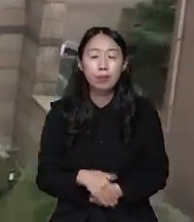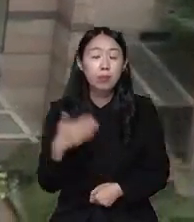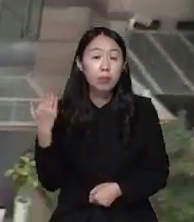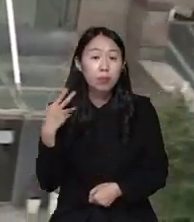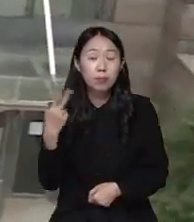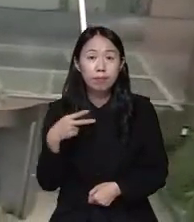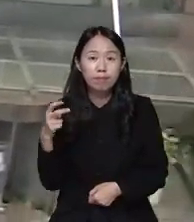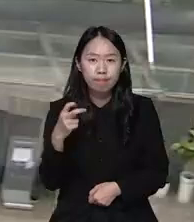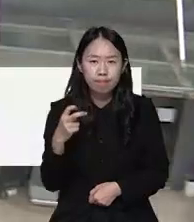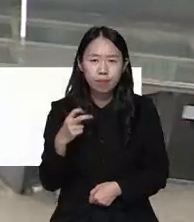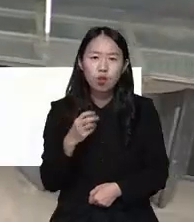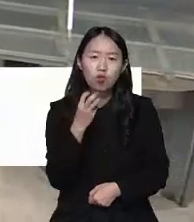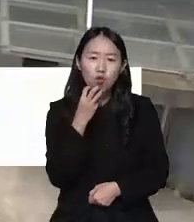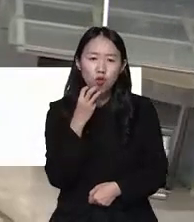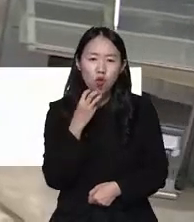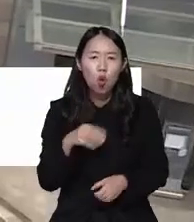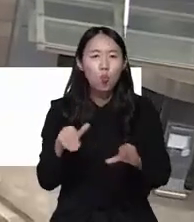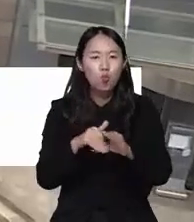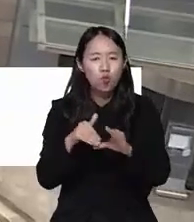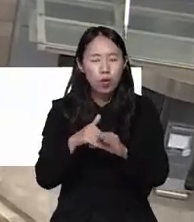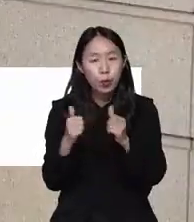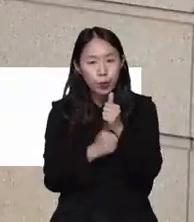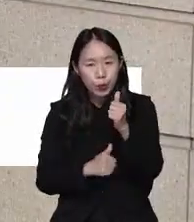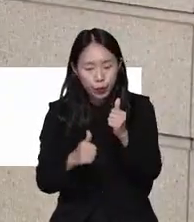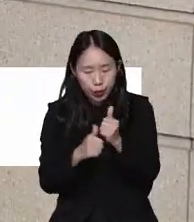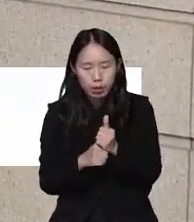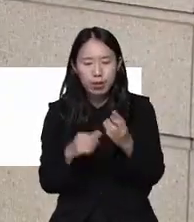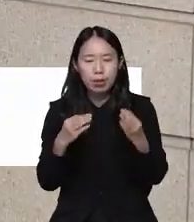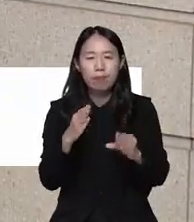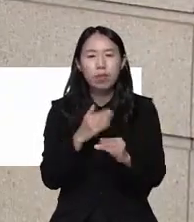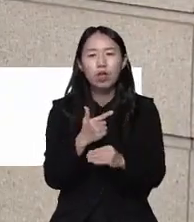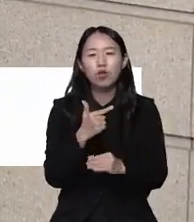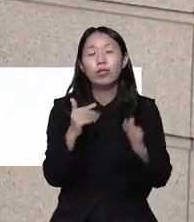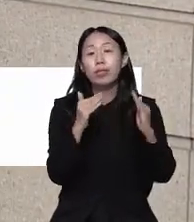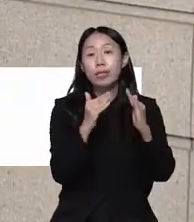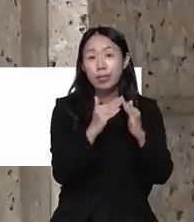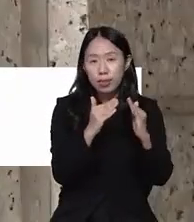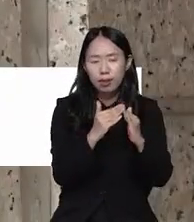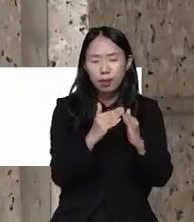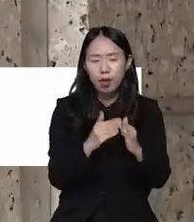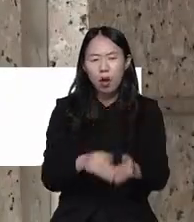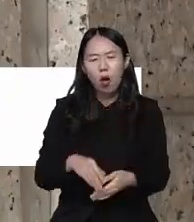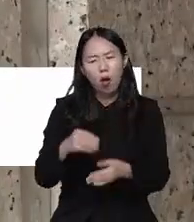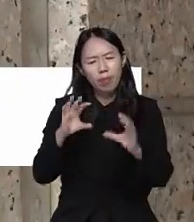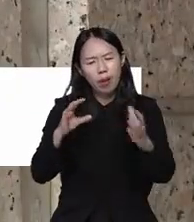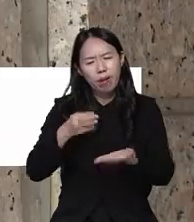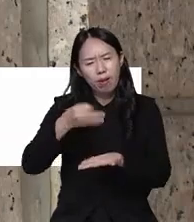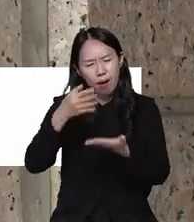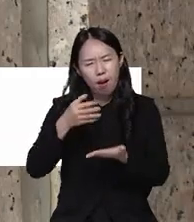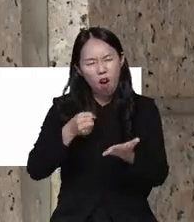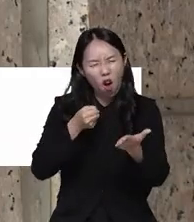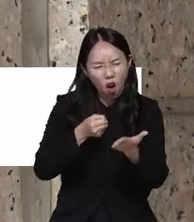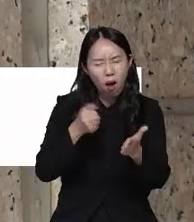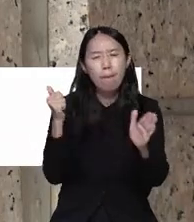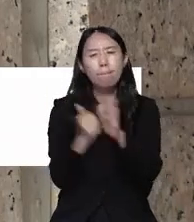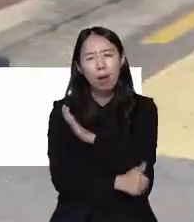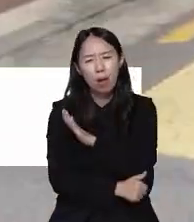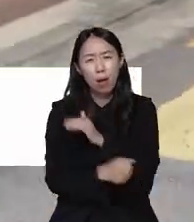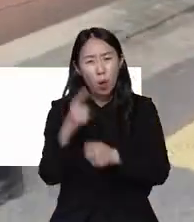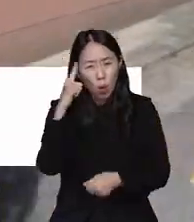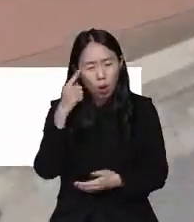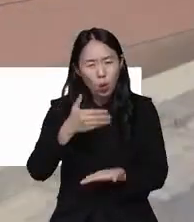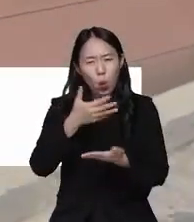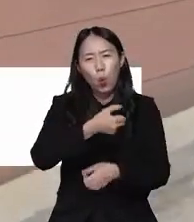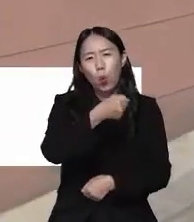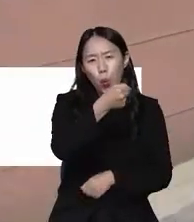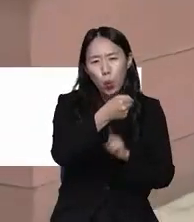지난 2020년 서울시 문화재위원회는 DJ 동교동 사저에 대한 문화재 지정을 부결했습니다. 소유주인 김홍걸